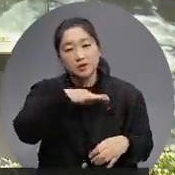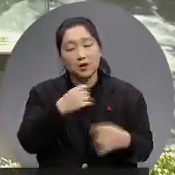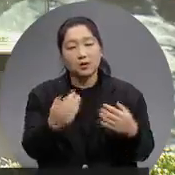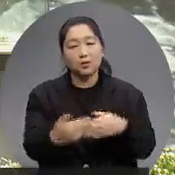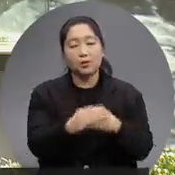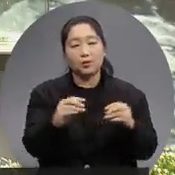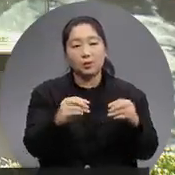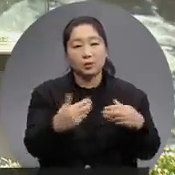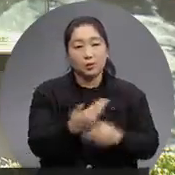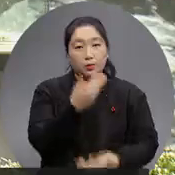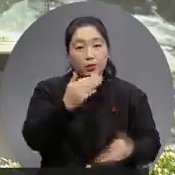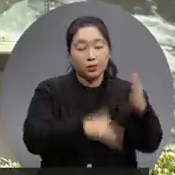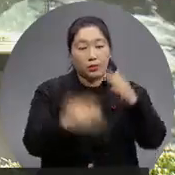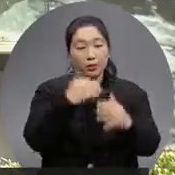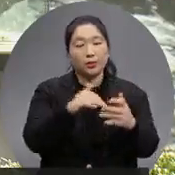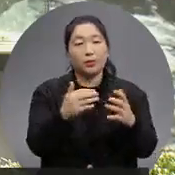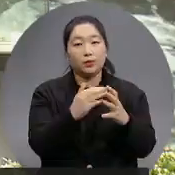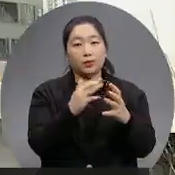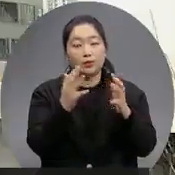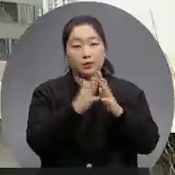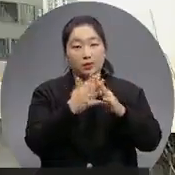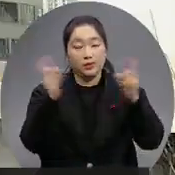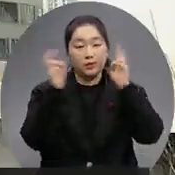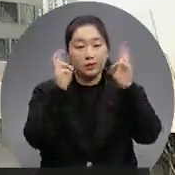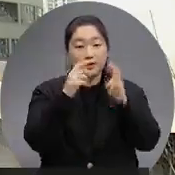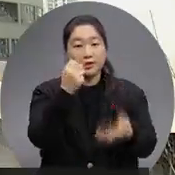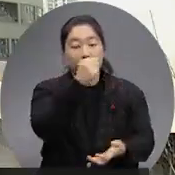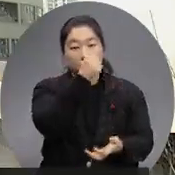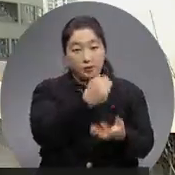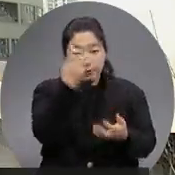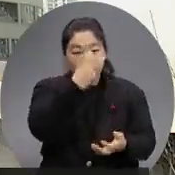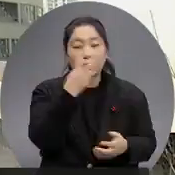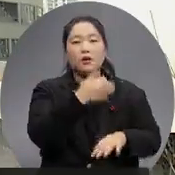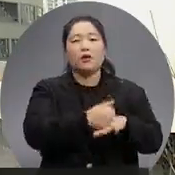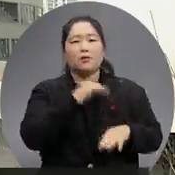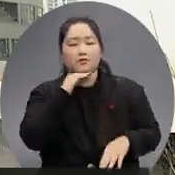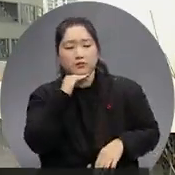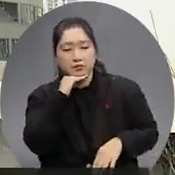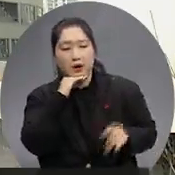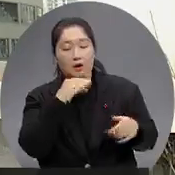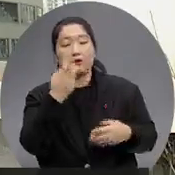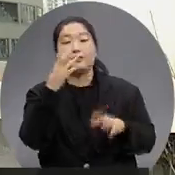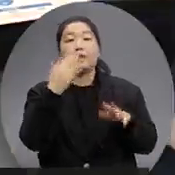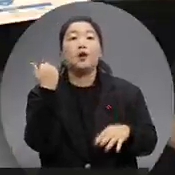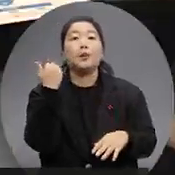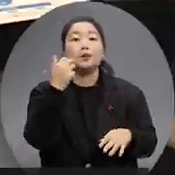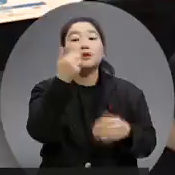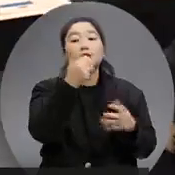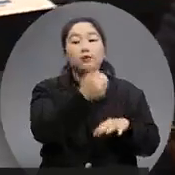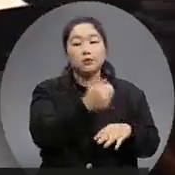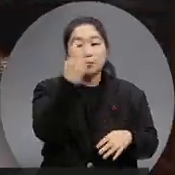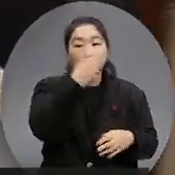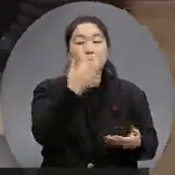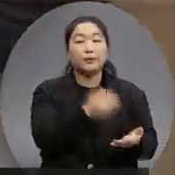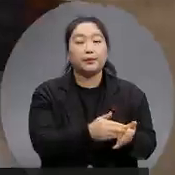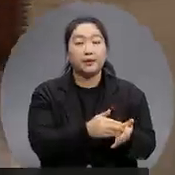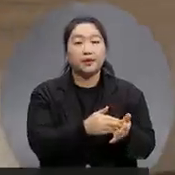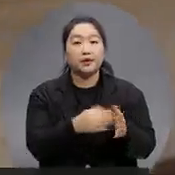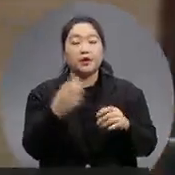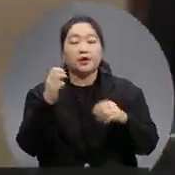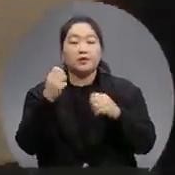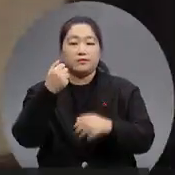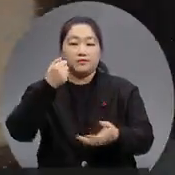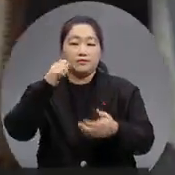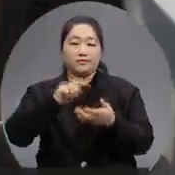도로공사의 타당성 조사 결과를 기다린 건데 최근 조사가 끝나면서 국토부가 판단 기한을 오는 3월로